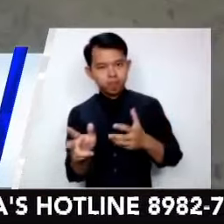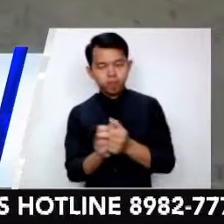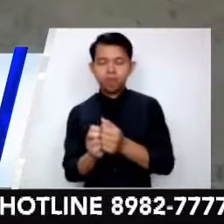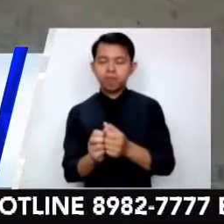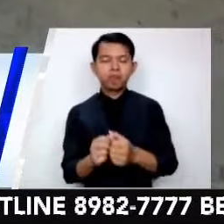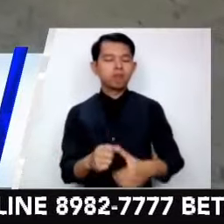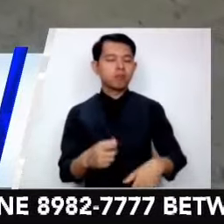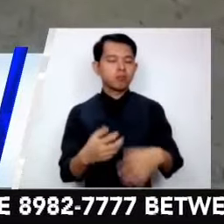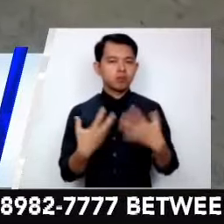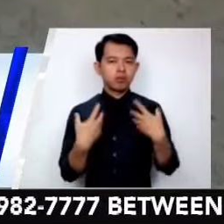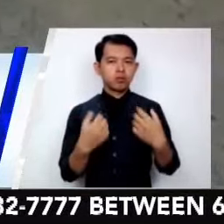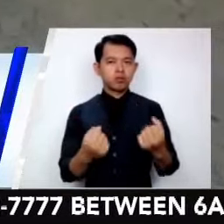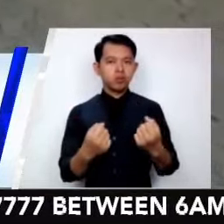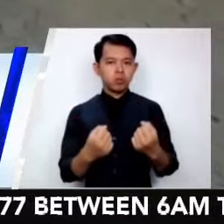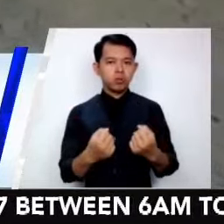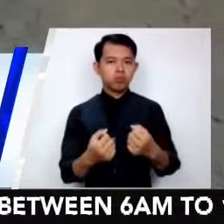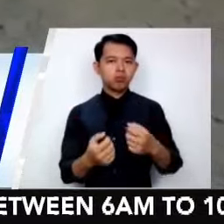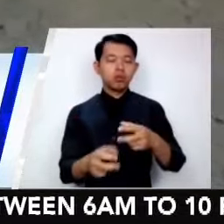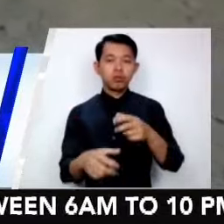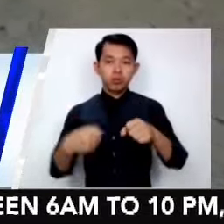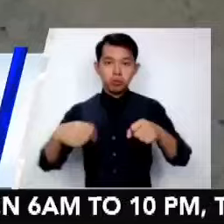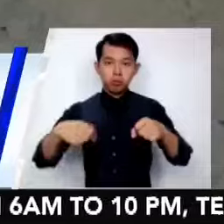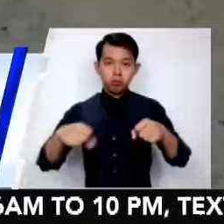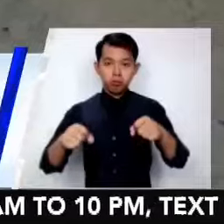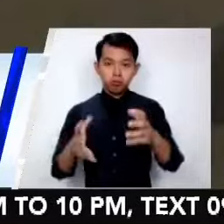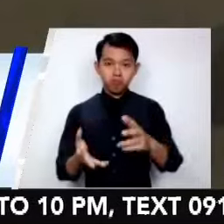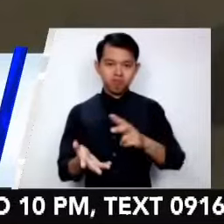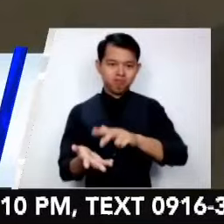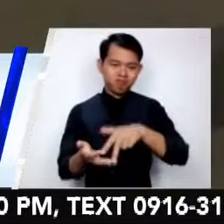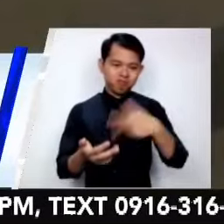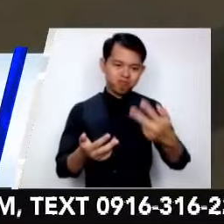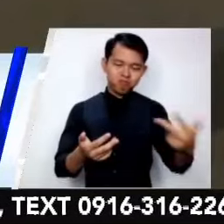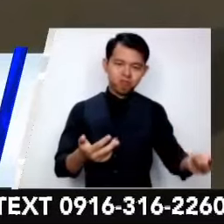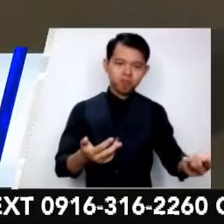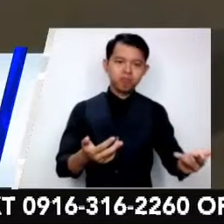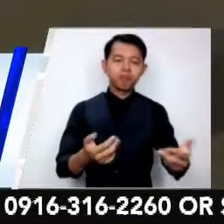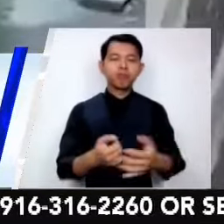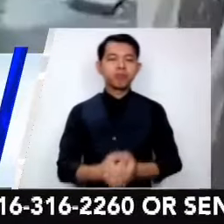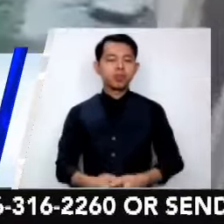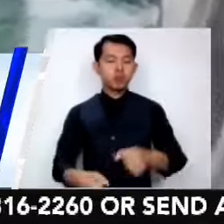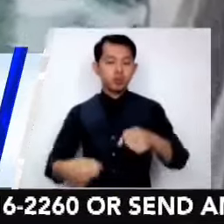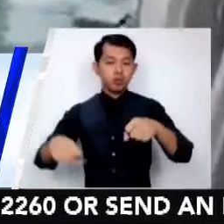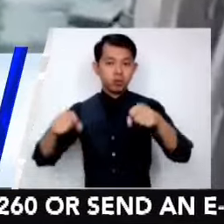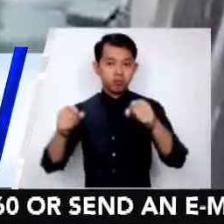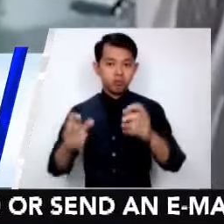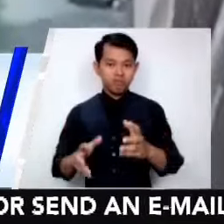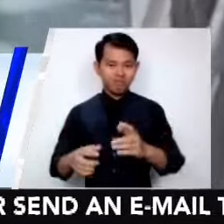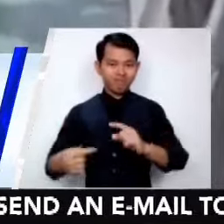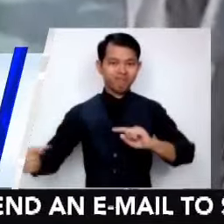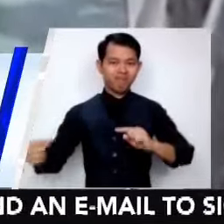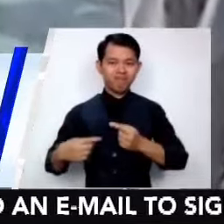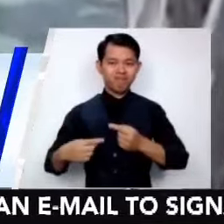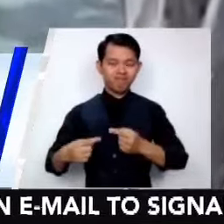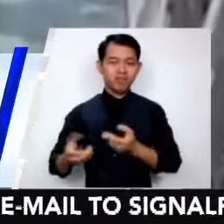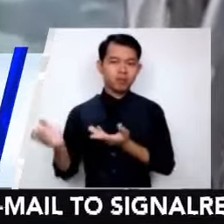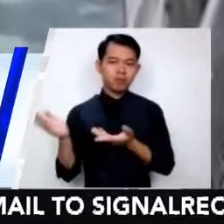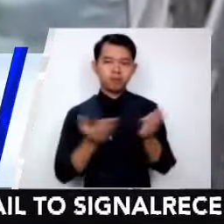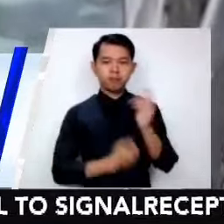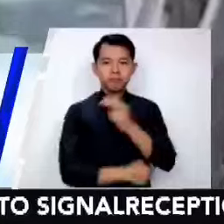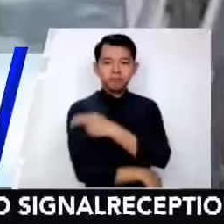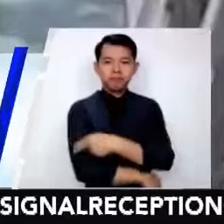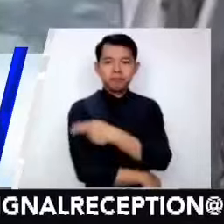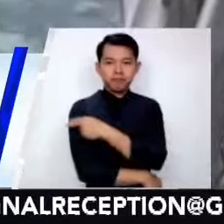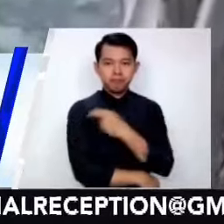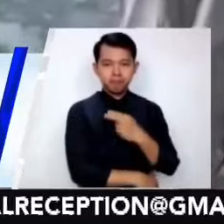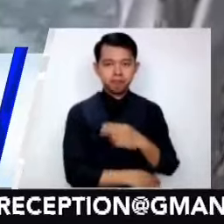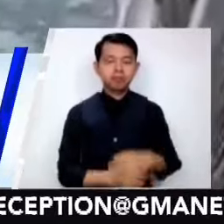tumilapon pa ng ilang metro ang motor. Sugatan at baliang tadyang ng rider na isinugod sa ospital. Nagkaareglo na raw ang